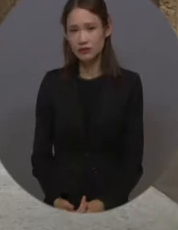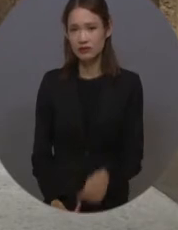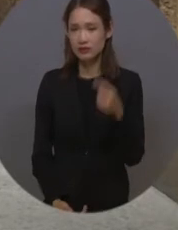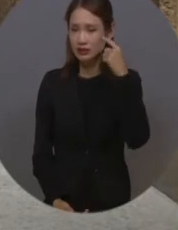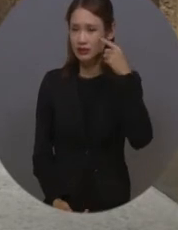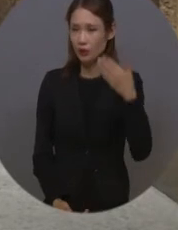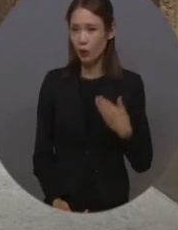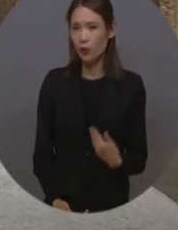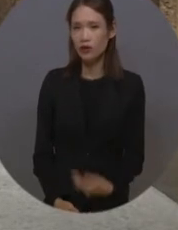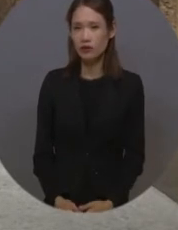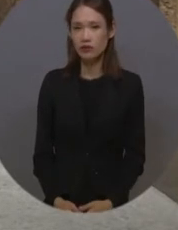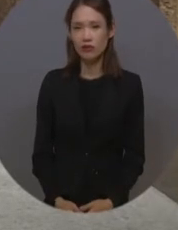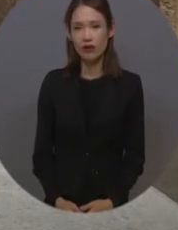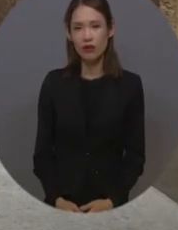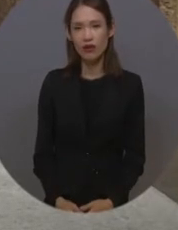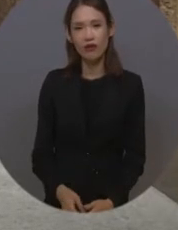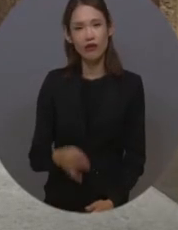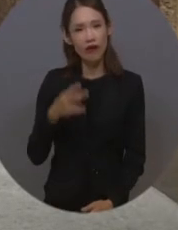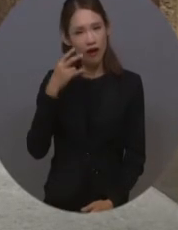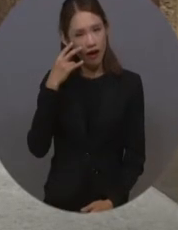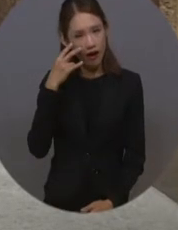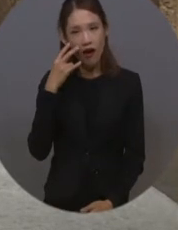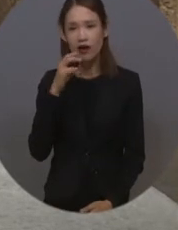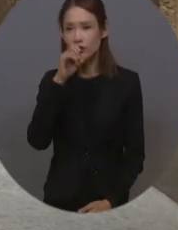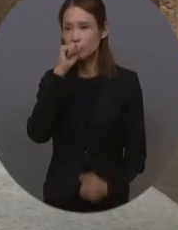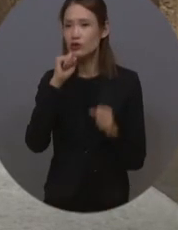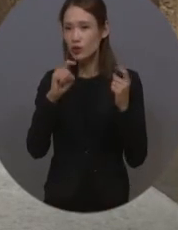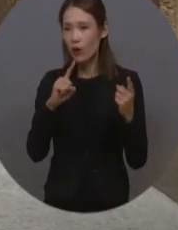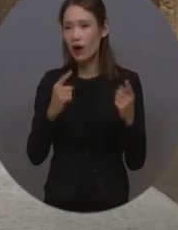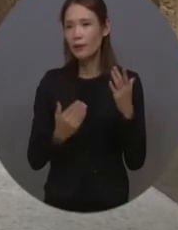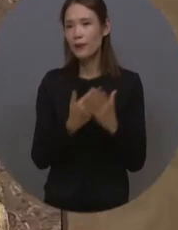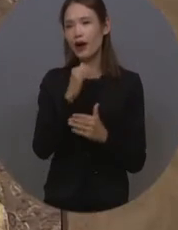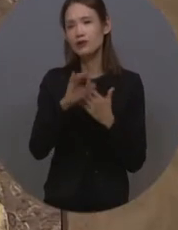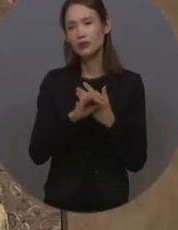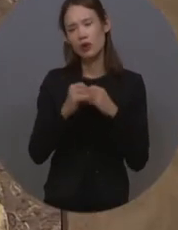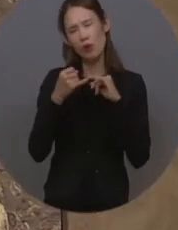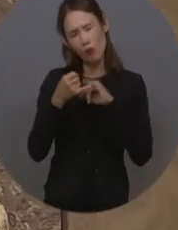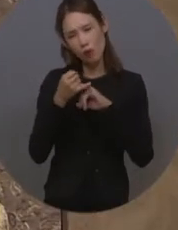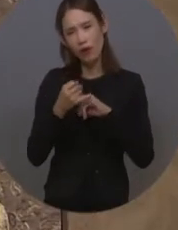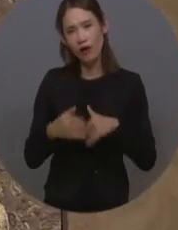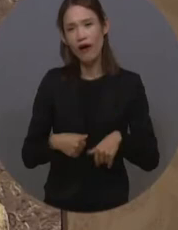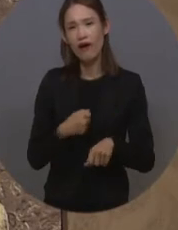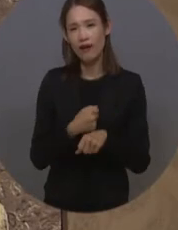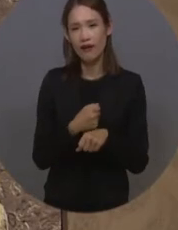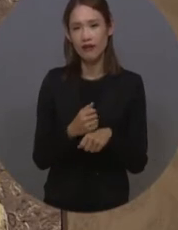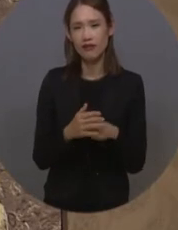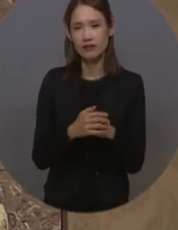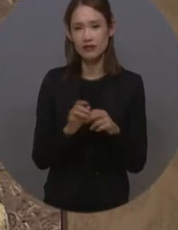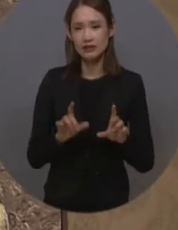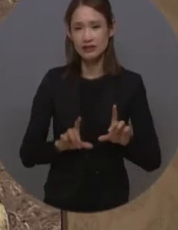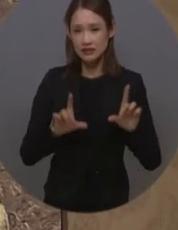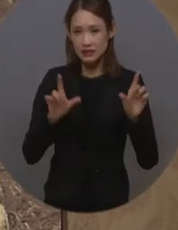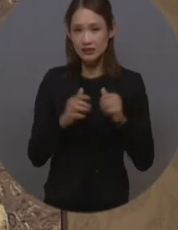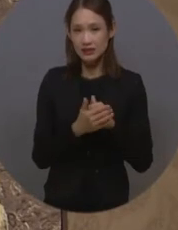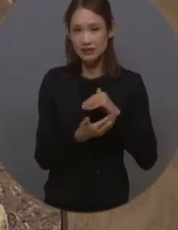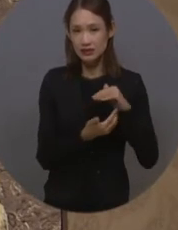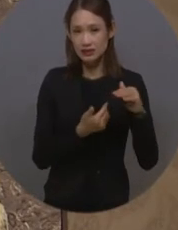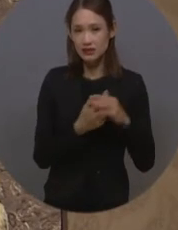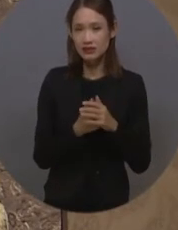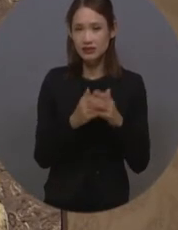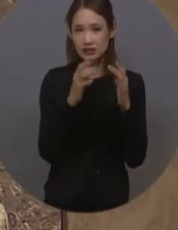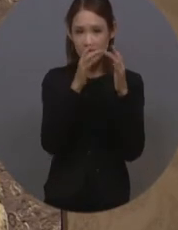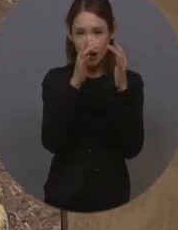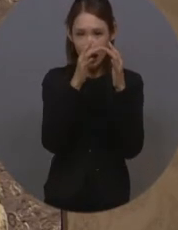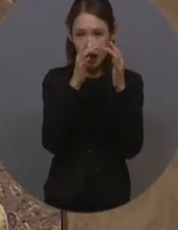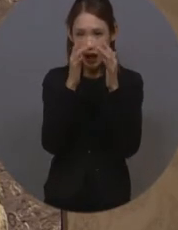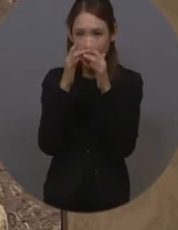제가 뭣도 모르고 또 예. 기회만 온다면 또 해야죠. 네. 그랬더니 그날 또 그 전날 실검 1위,